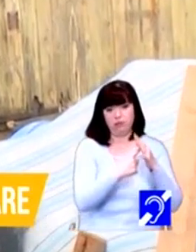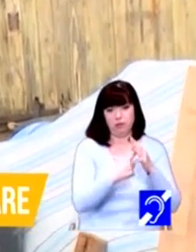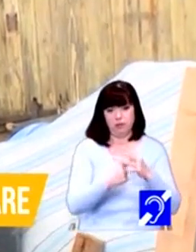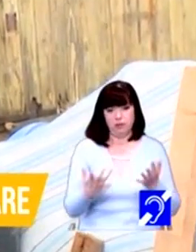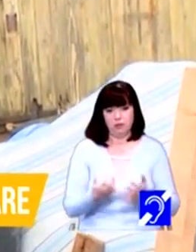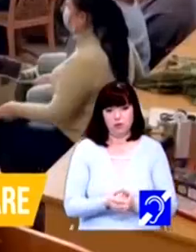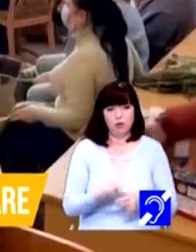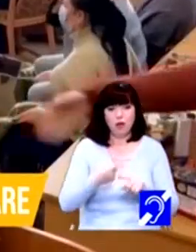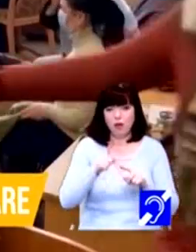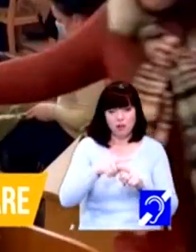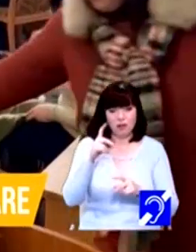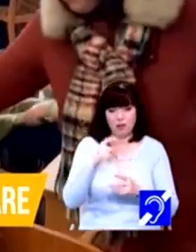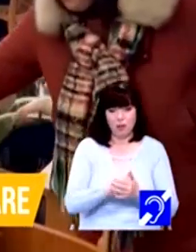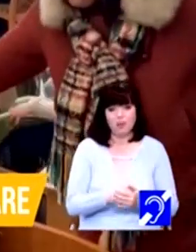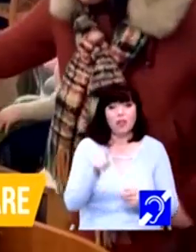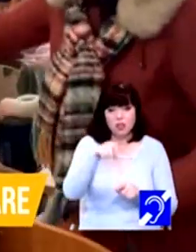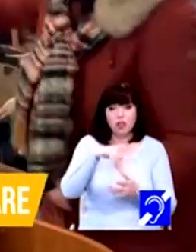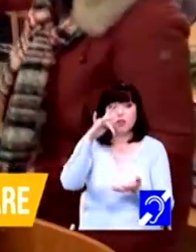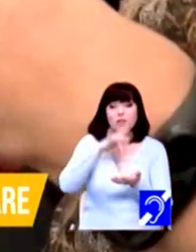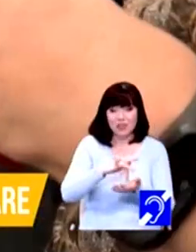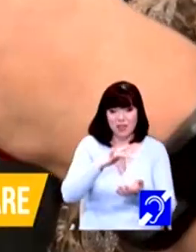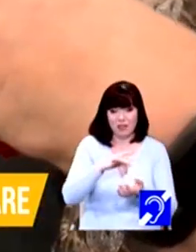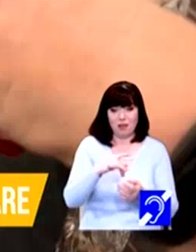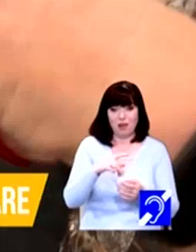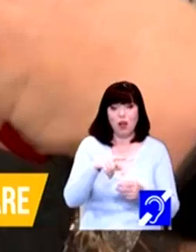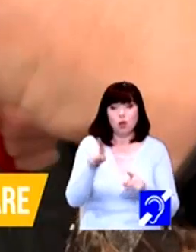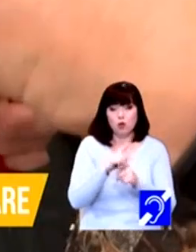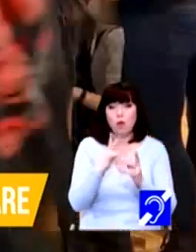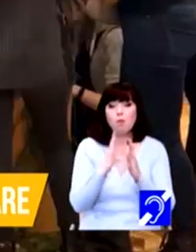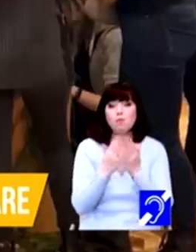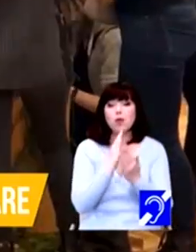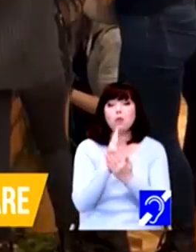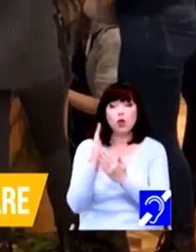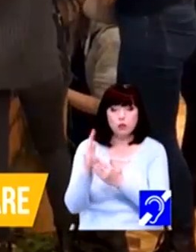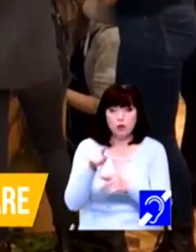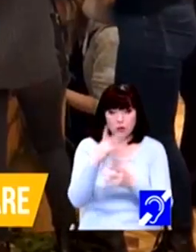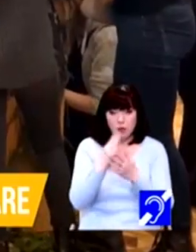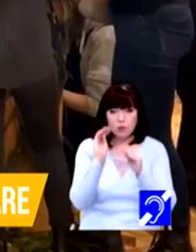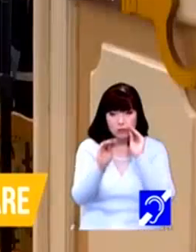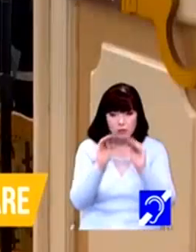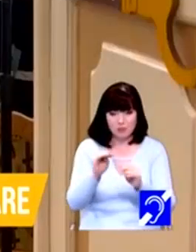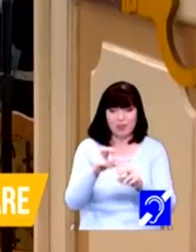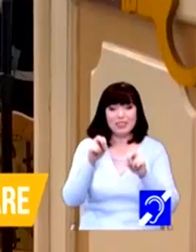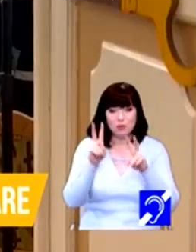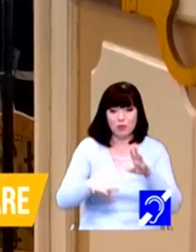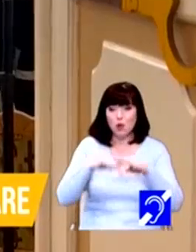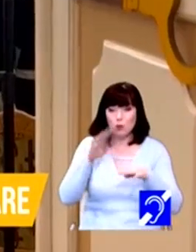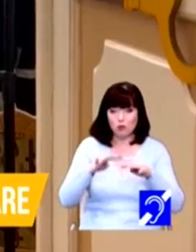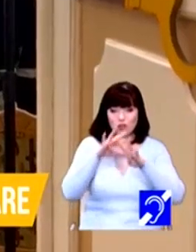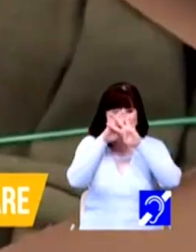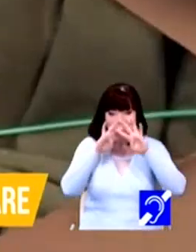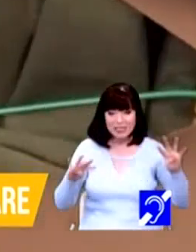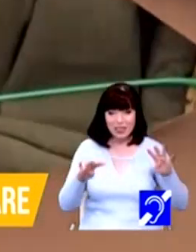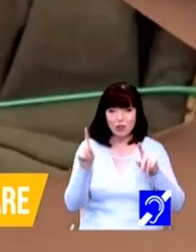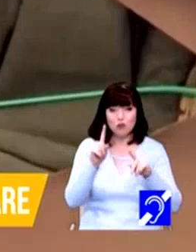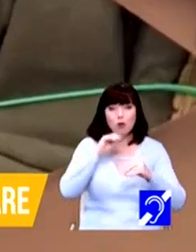волонтерська робота. Și în centrul orașului Lviv, o bibliotecă publică găzduiește acum un atelier unde se fac de mână plase de camuflaj